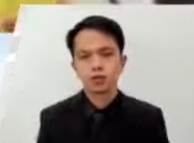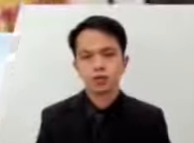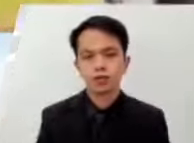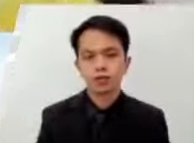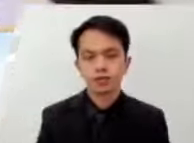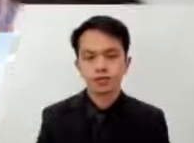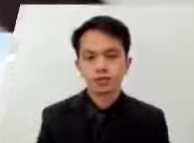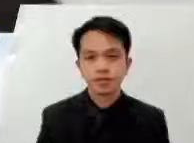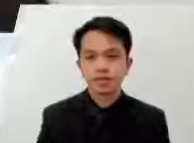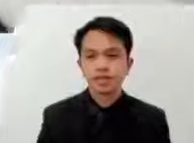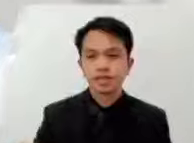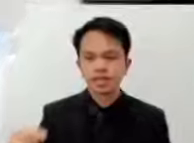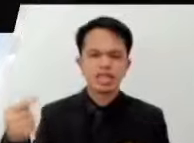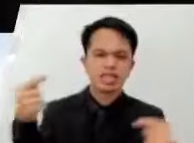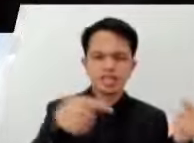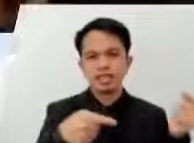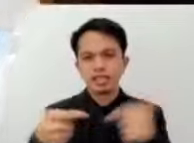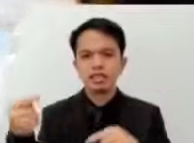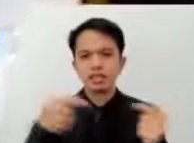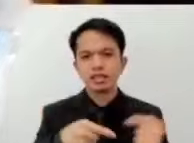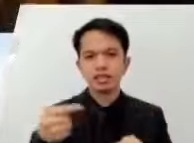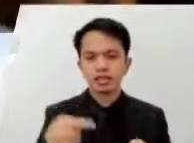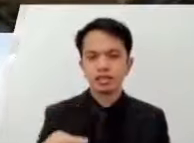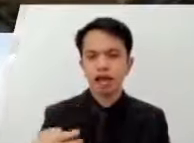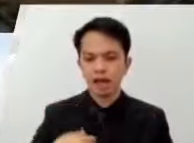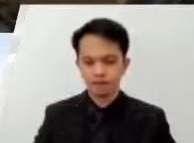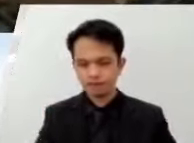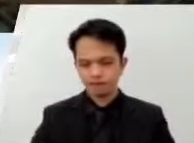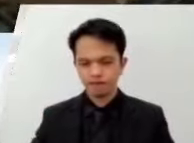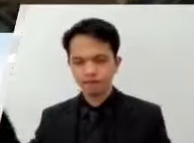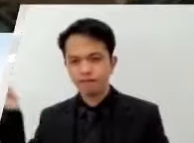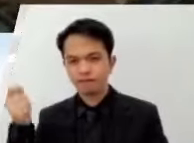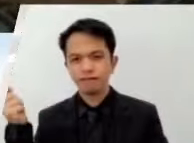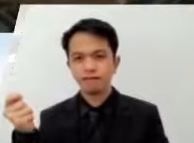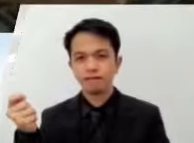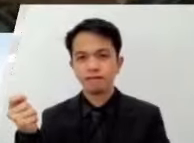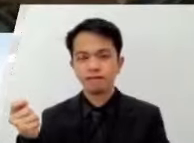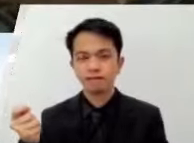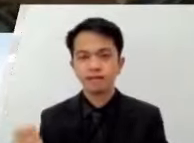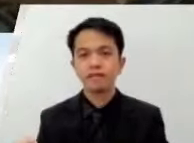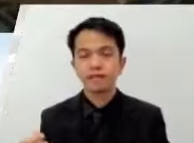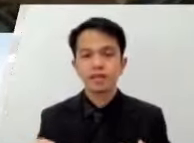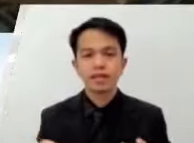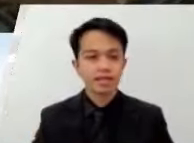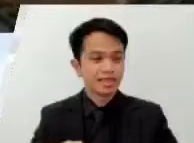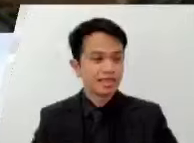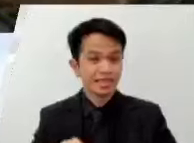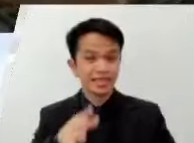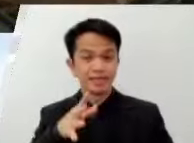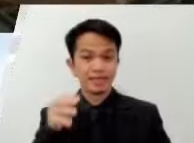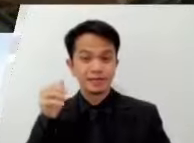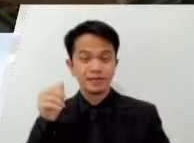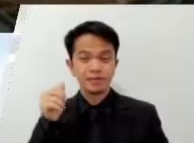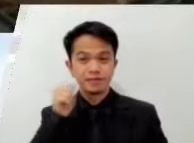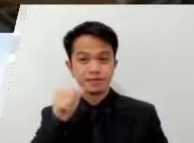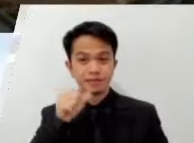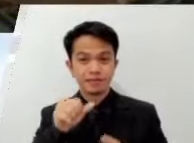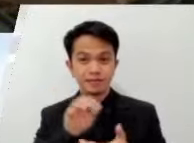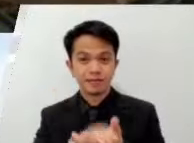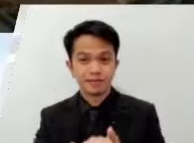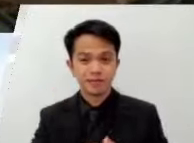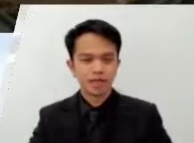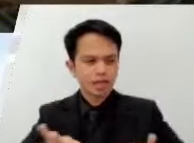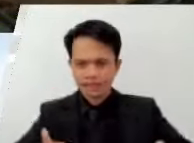argumento, naglabas doon ng itak ang senior citizen na suspect. Namigitan yung misis at yung kanyang anak na